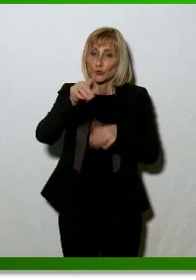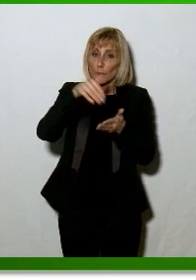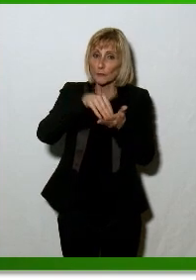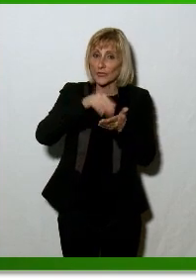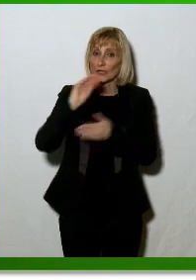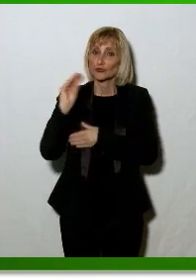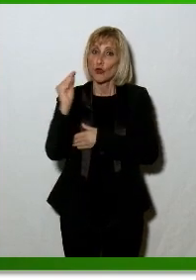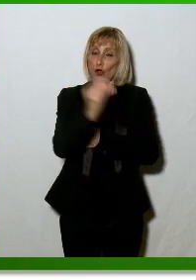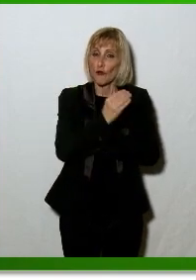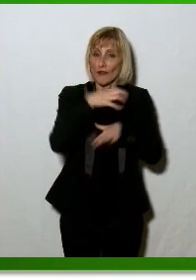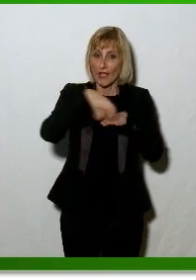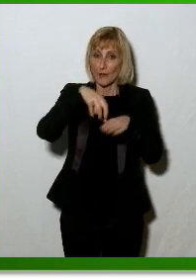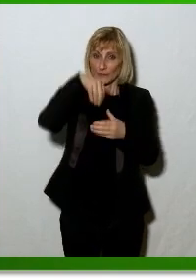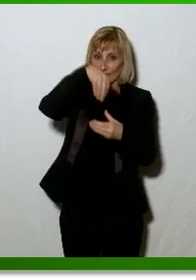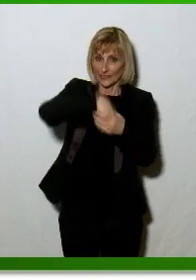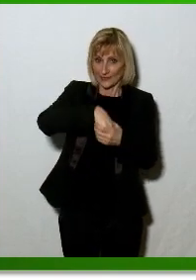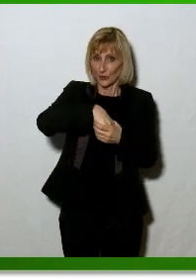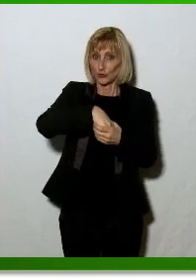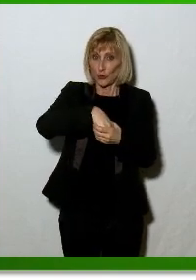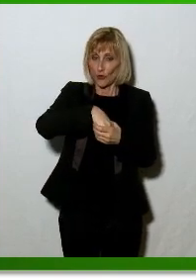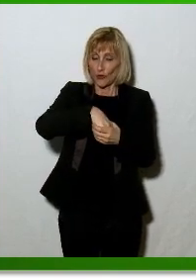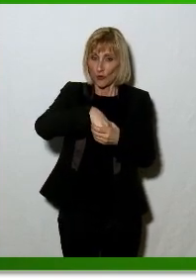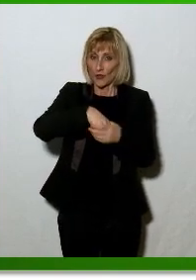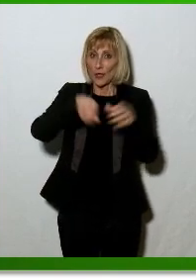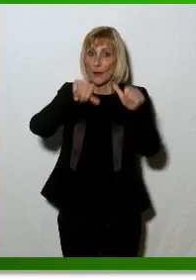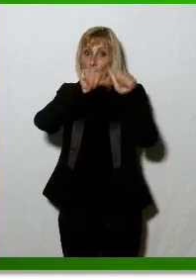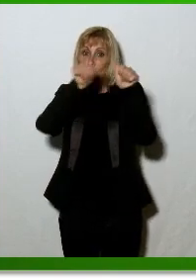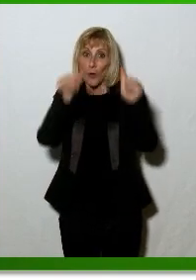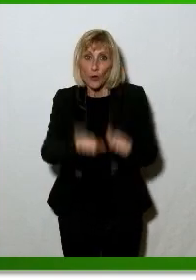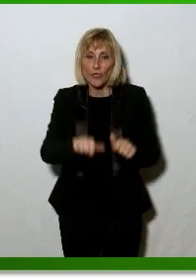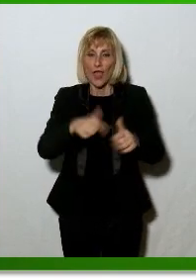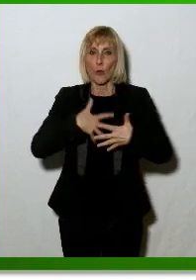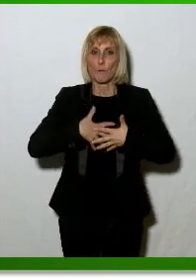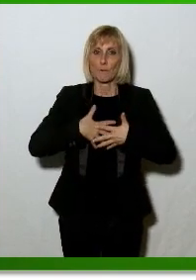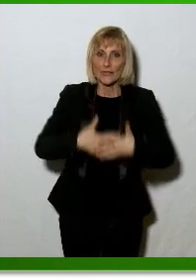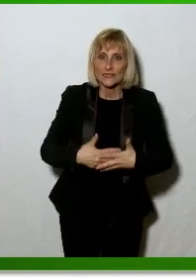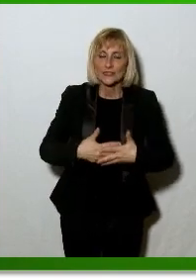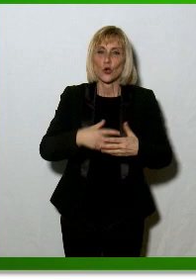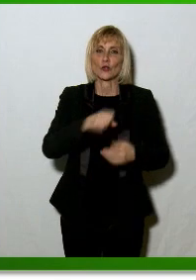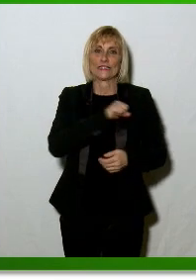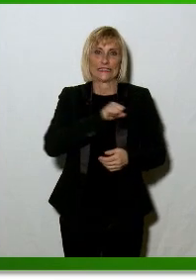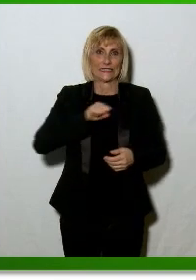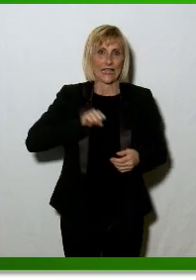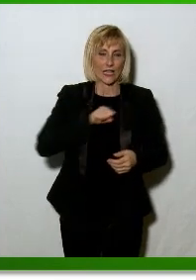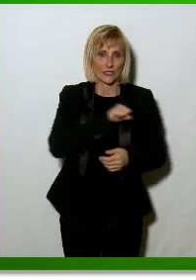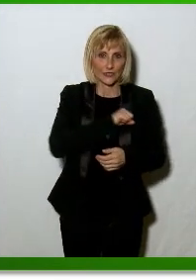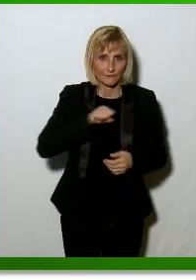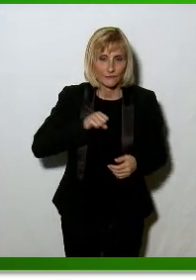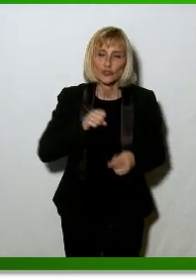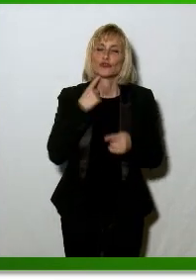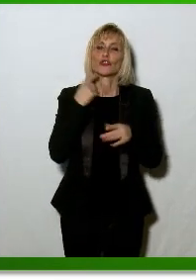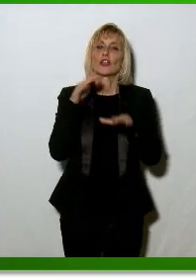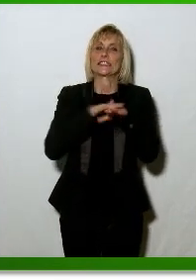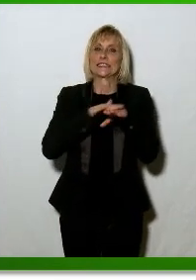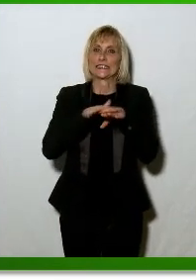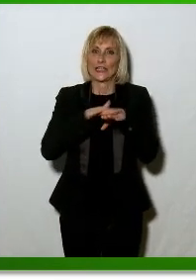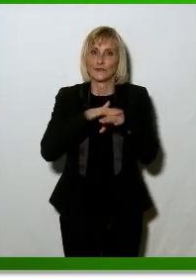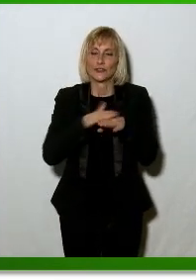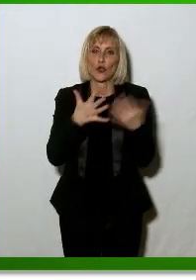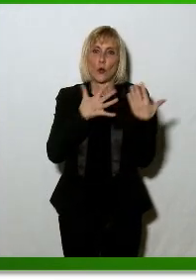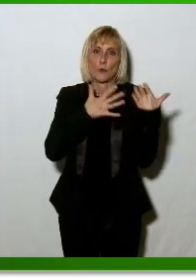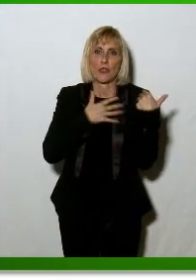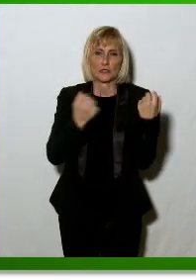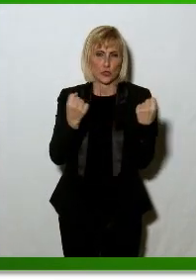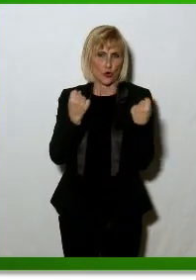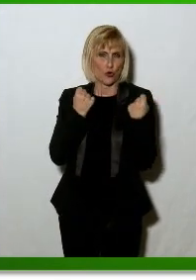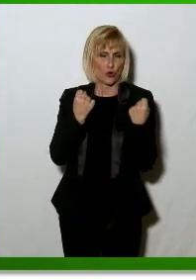amministratori che ne fanno parte un modello di passione di sacrificio di servizio di competenza di